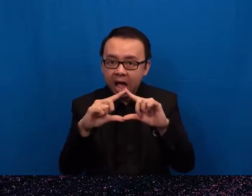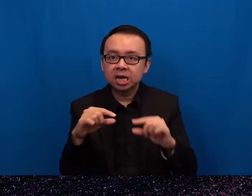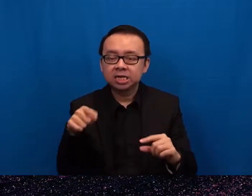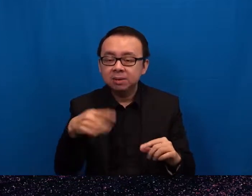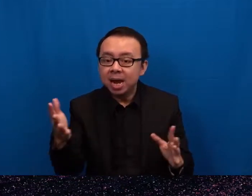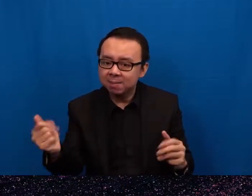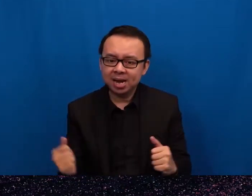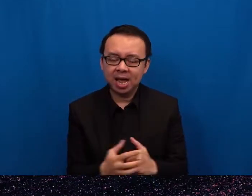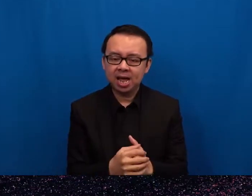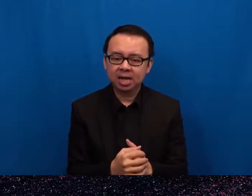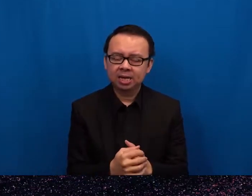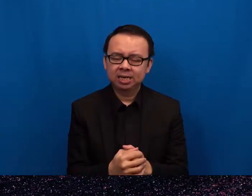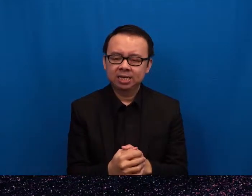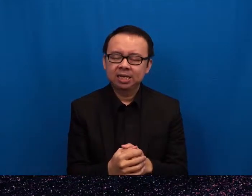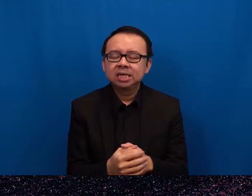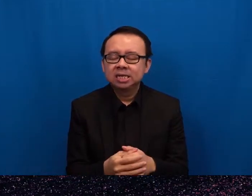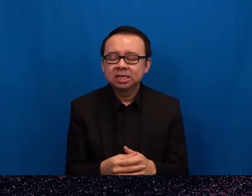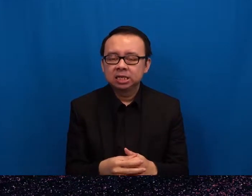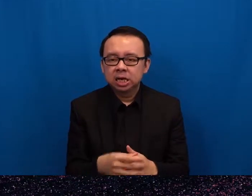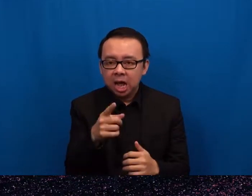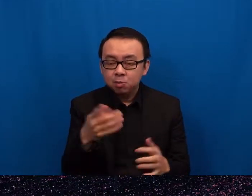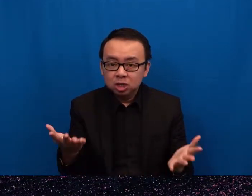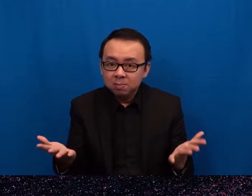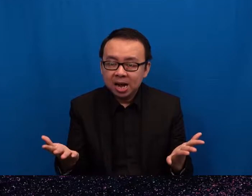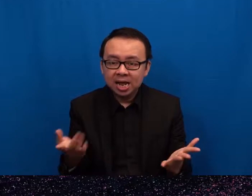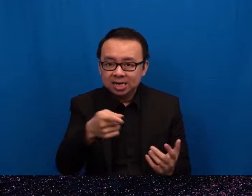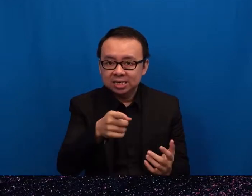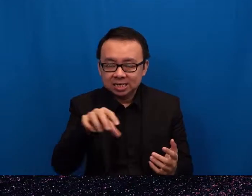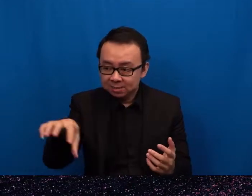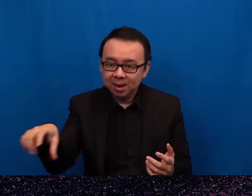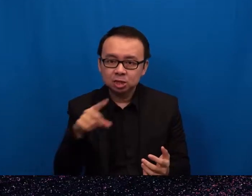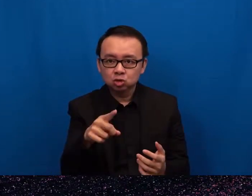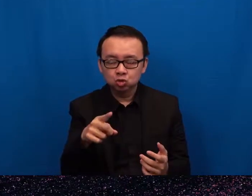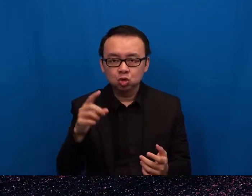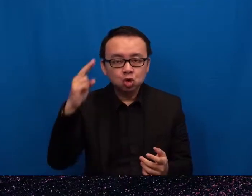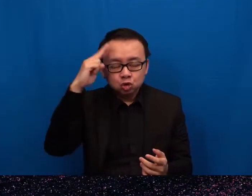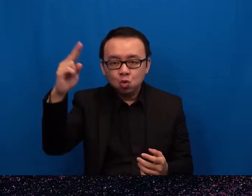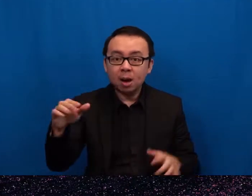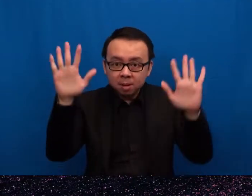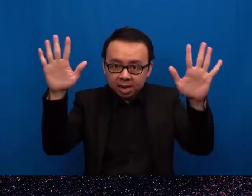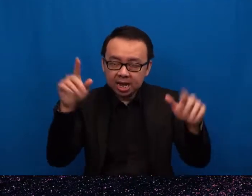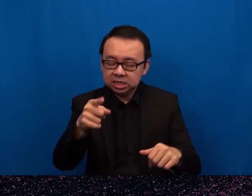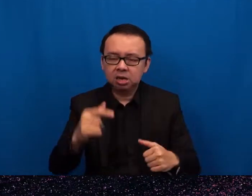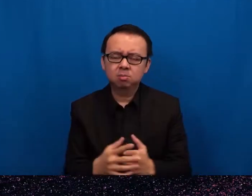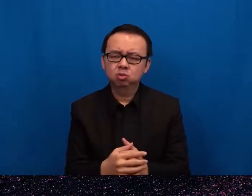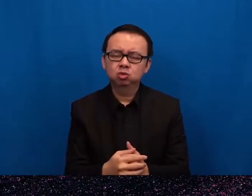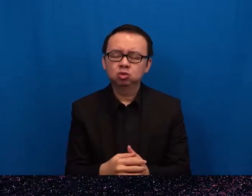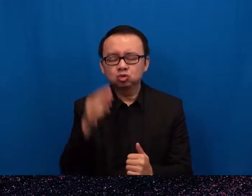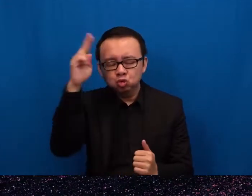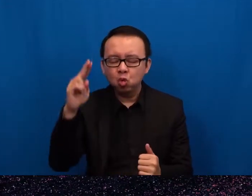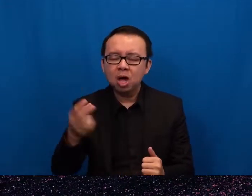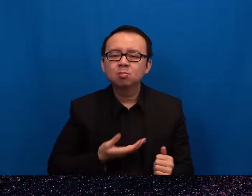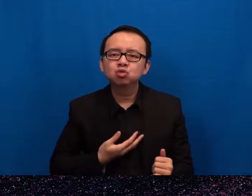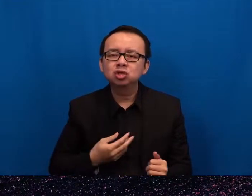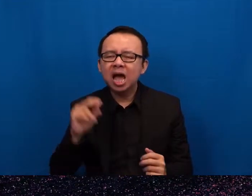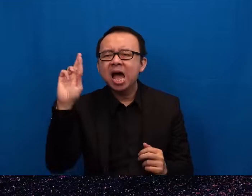there for winning purposes. Not so you and I would be cowards. Would